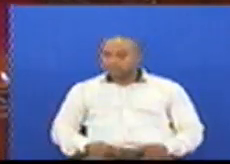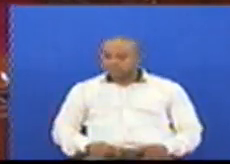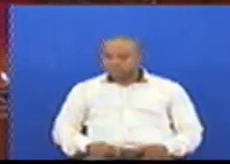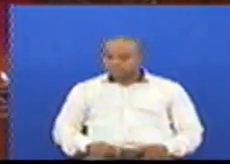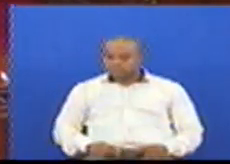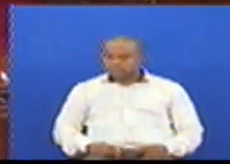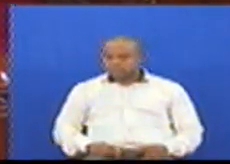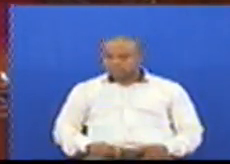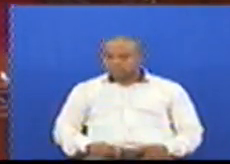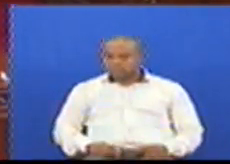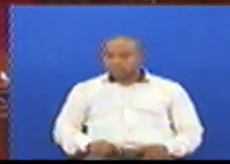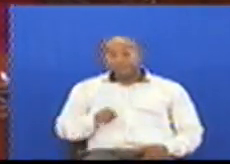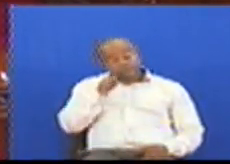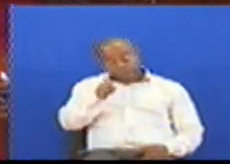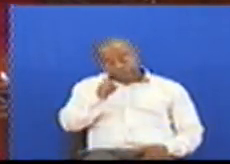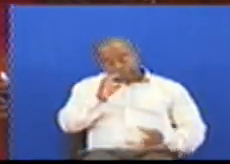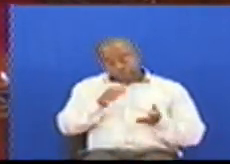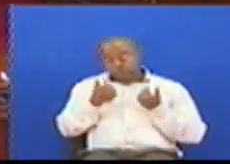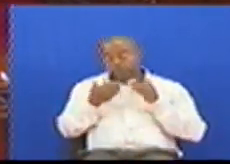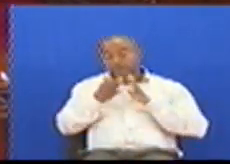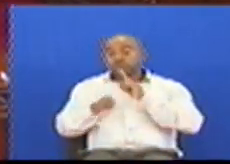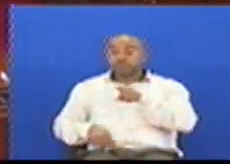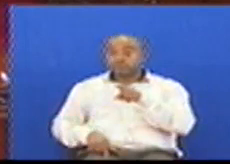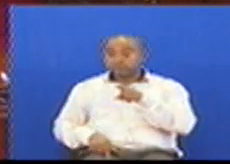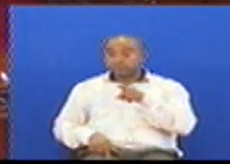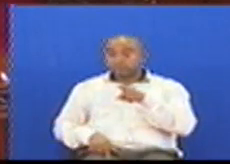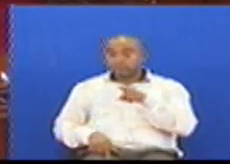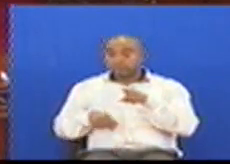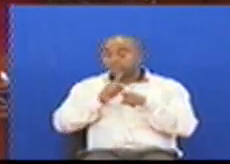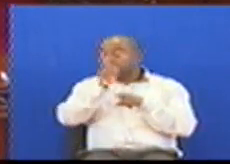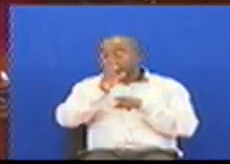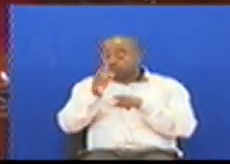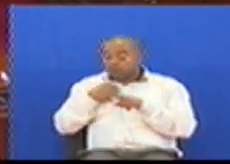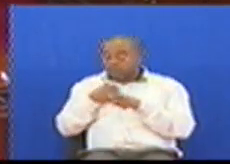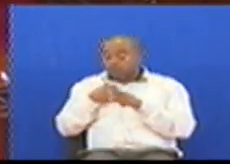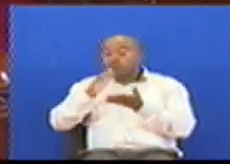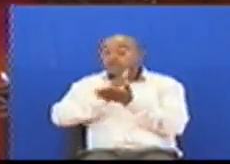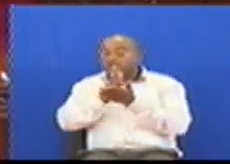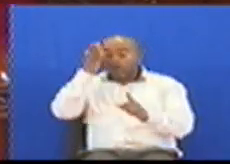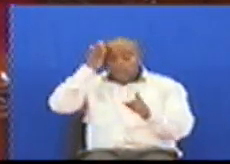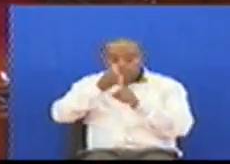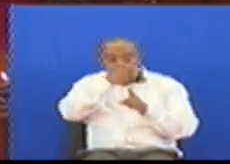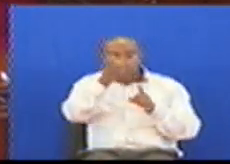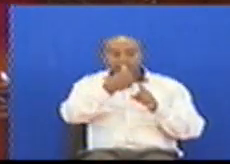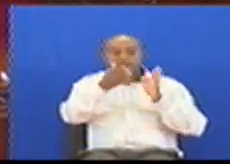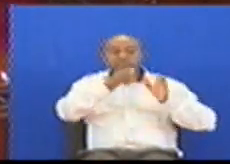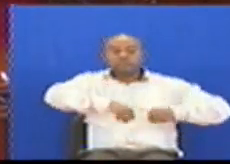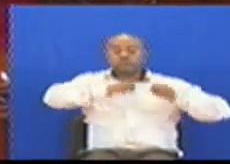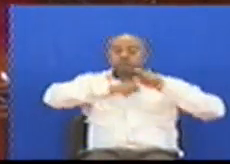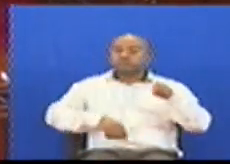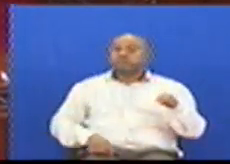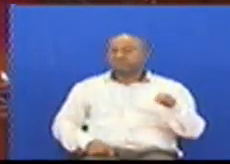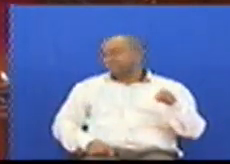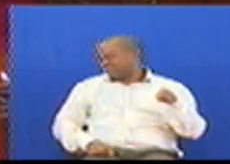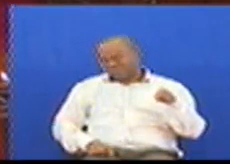Hii ndio tunaita elite positions. Natengeneza eneo ili fulani awe kiongozi. Na namshukuru sana mheshimiwa rais